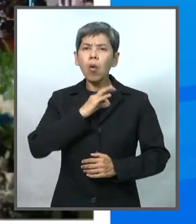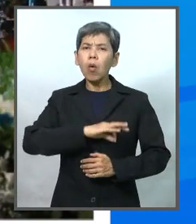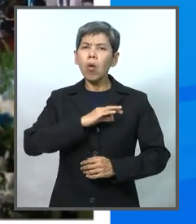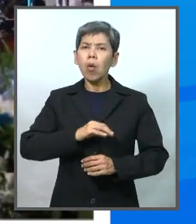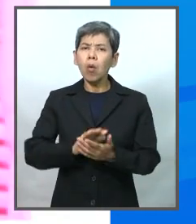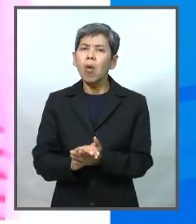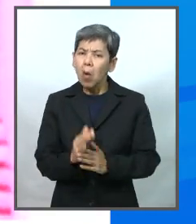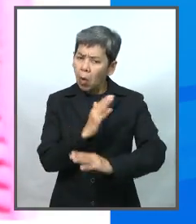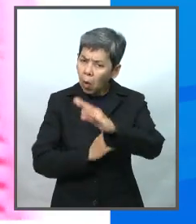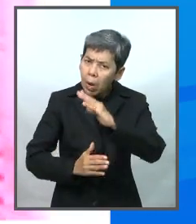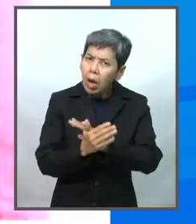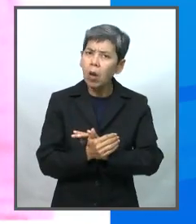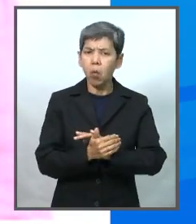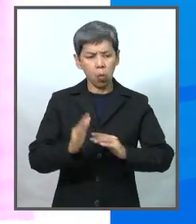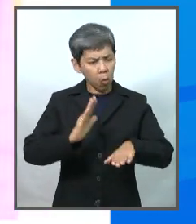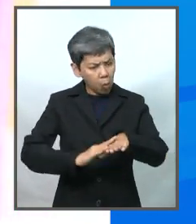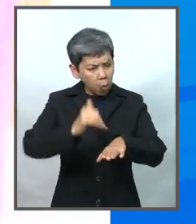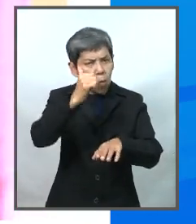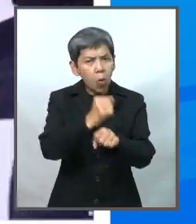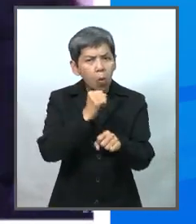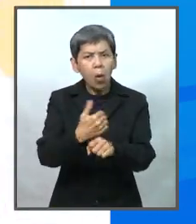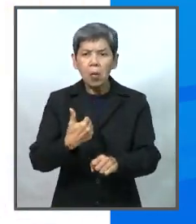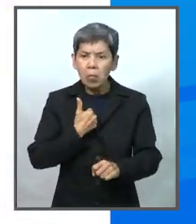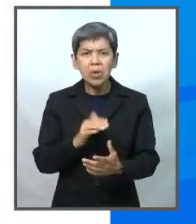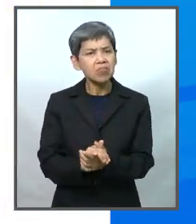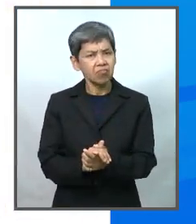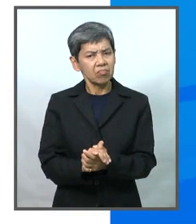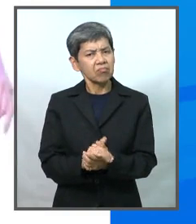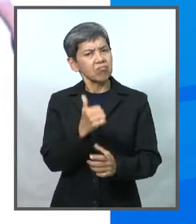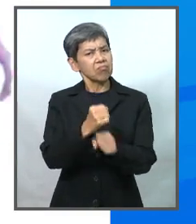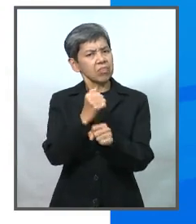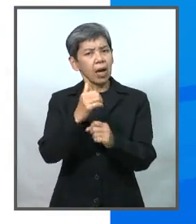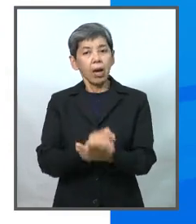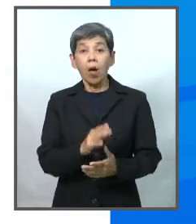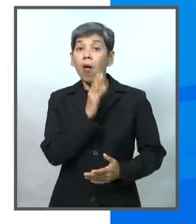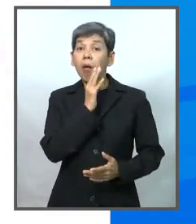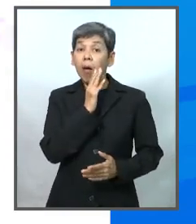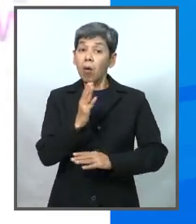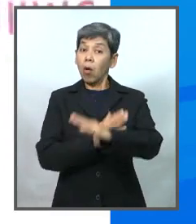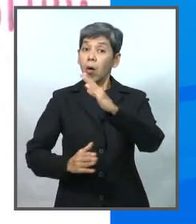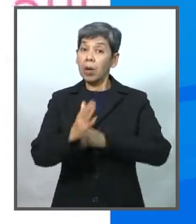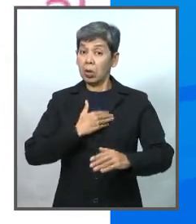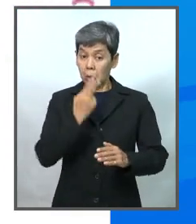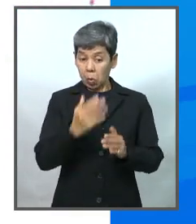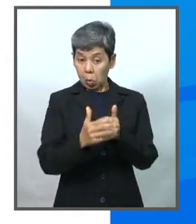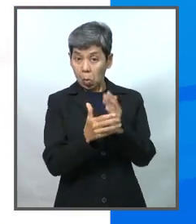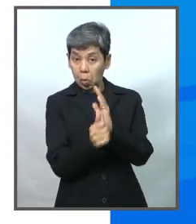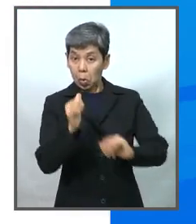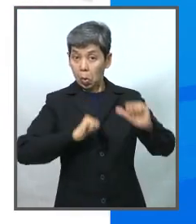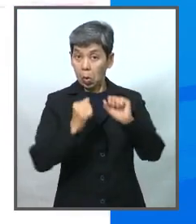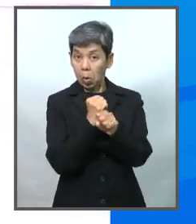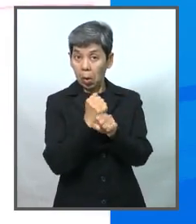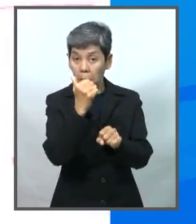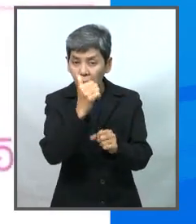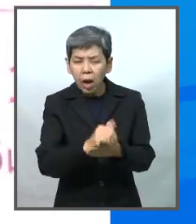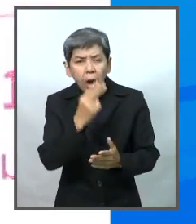ว่ามองเห็นคนพิการเนี่ยยังมีศักยภาพมีศักดิ์ศรีมีที่ยืนในสังคมฮะมันเมื่อเขาดึงความสามารถของเขาเรื่องการแสดงออก